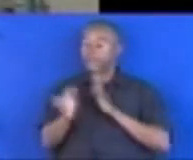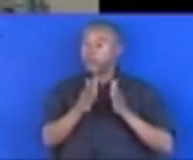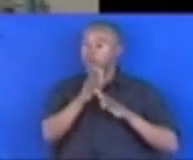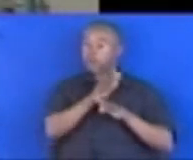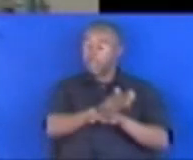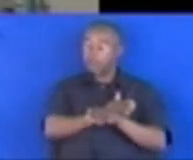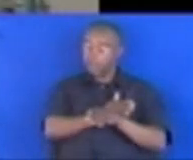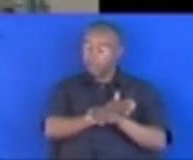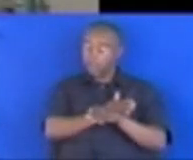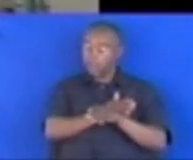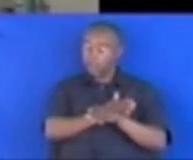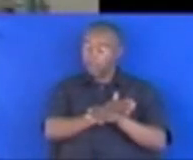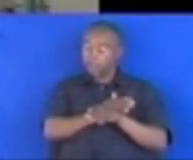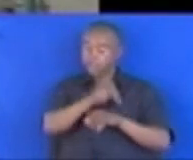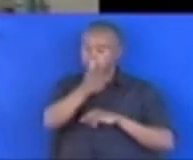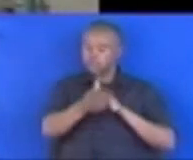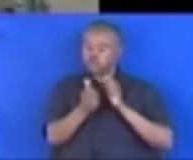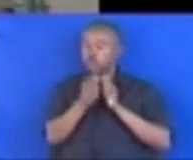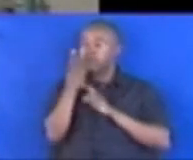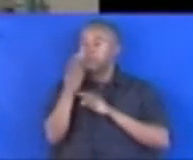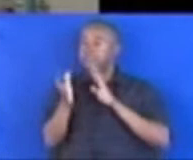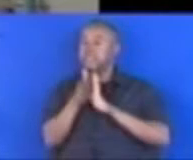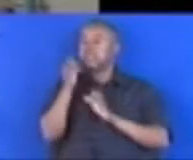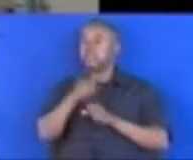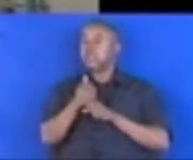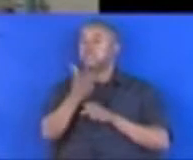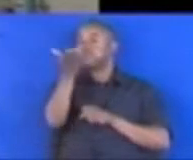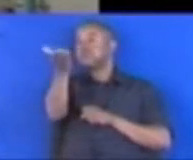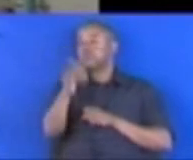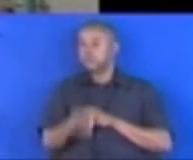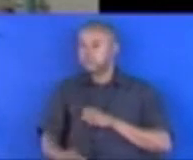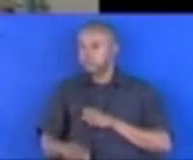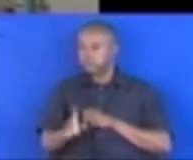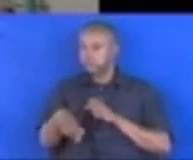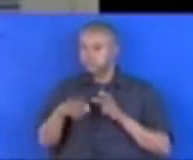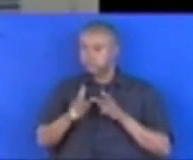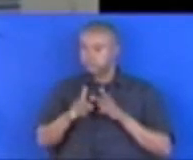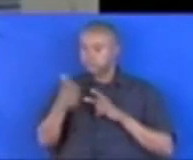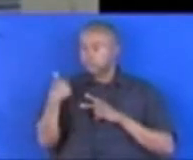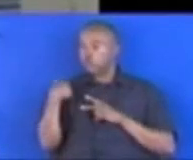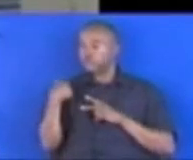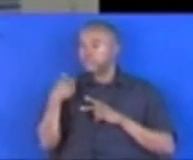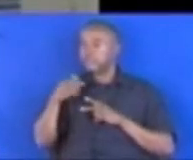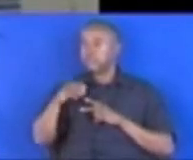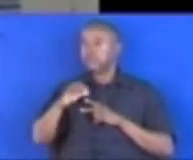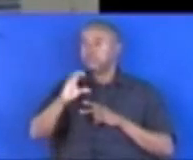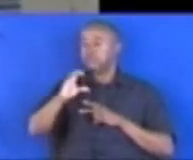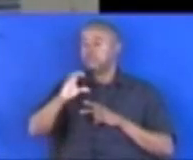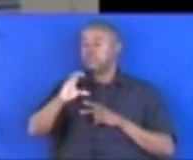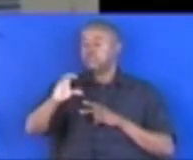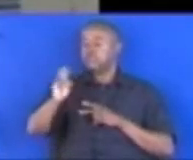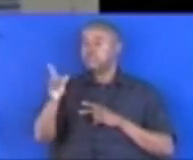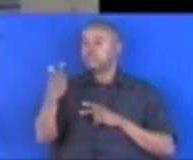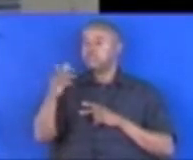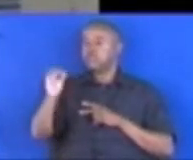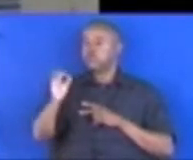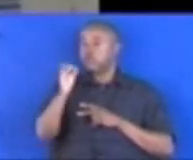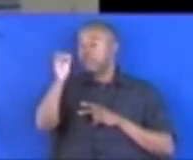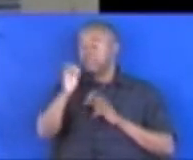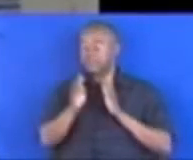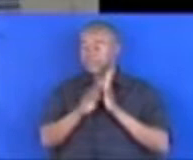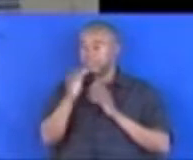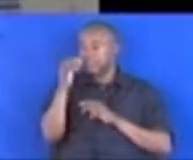Disemba 2021 ianze kazi. Hospitali ya kanda Burigi Chato awamu ya kwanza imefikia